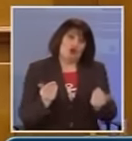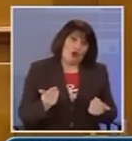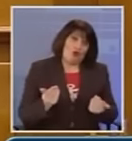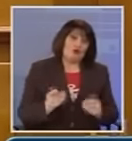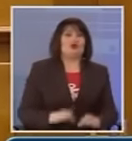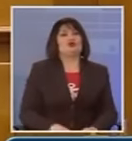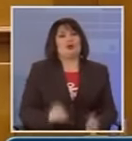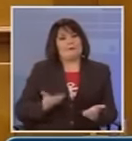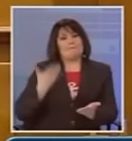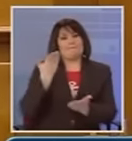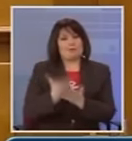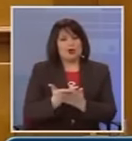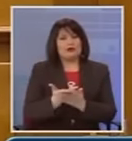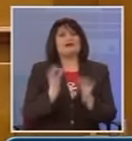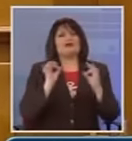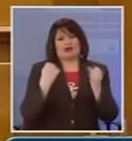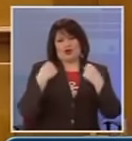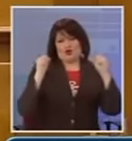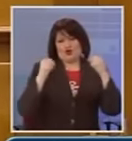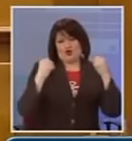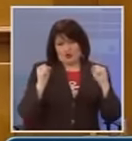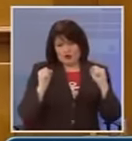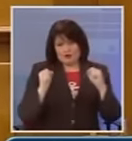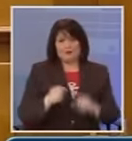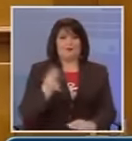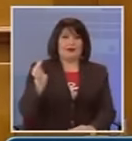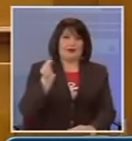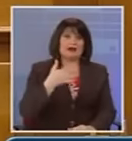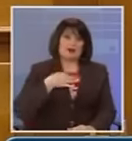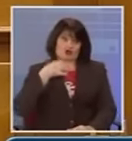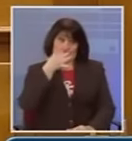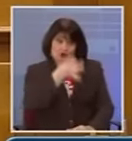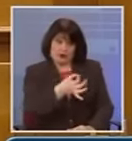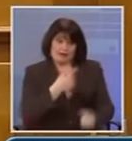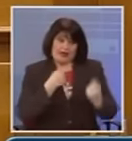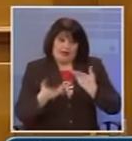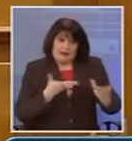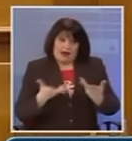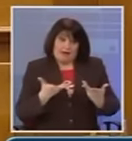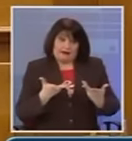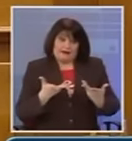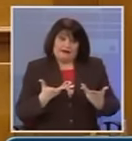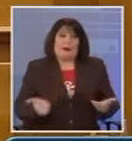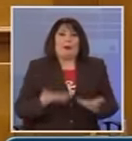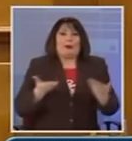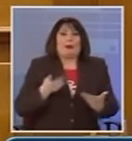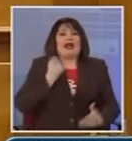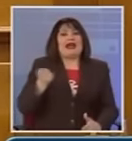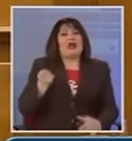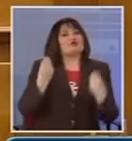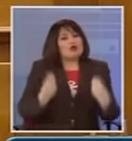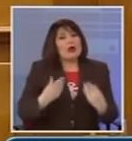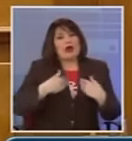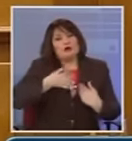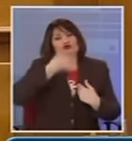αυτή η πρότασή σας έπεσε φυσικά στο κενό. Γιατί αυτό που σας είπα και έχουμε διαπραγματευτεί, η ανακούφιση χρέους, είναι πολύ καλύτερη.